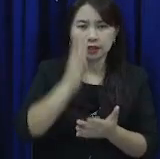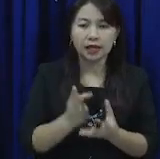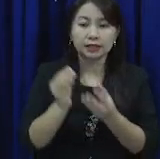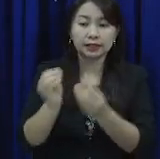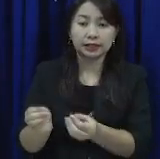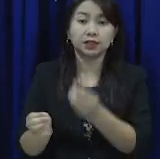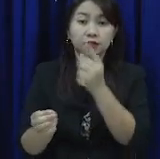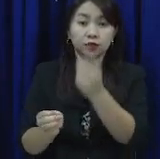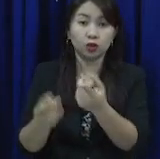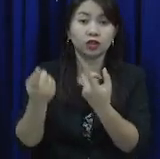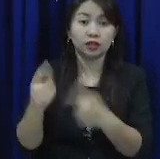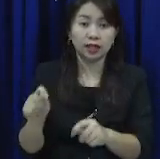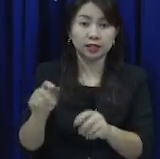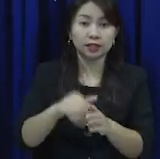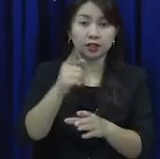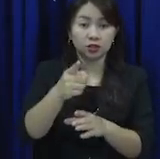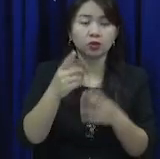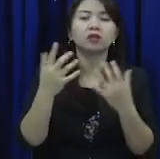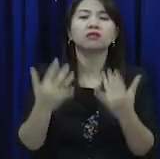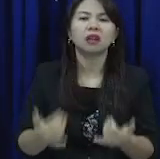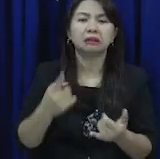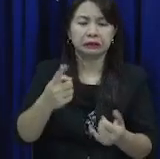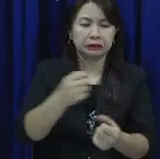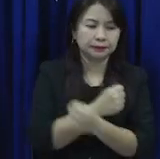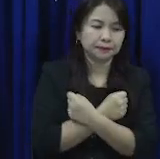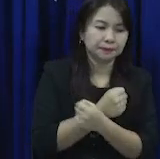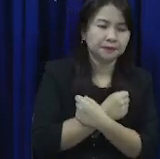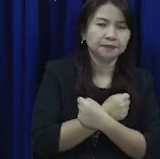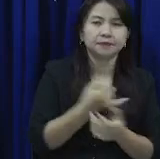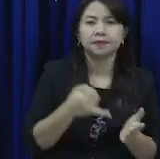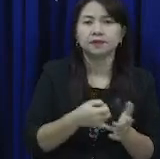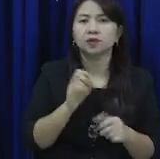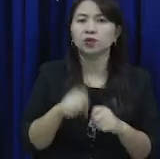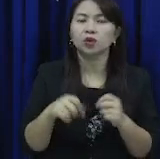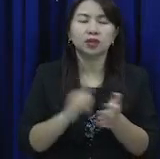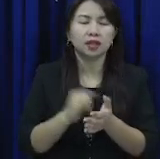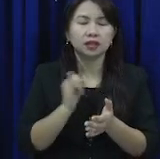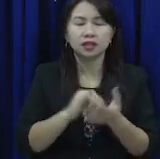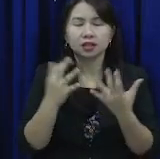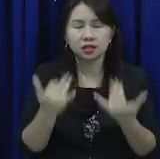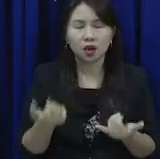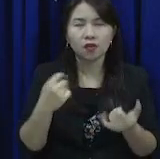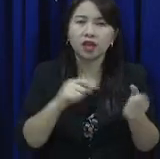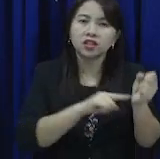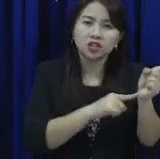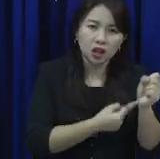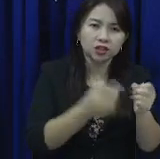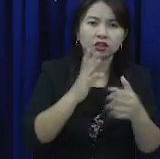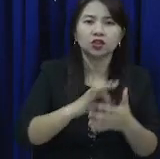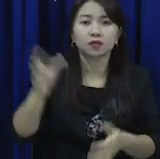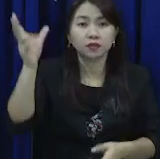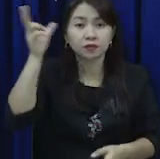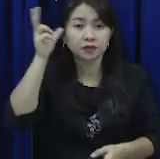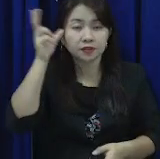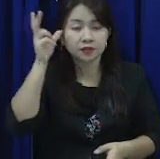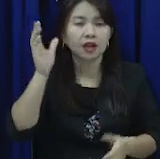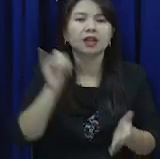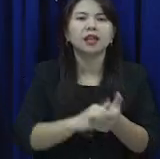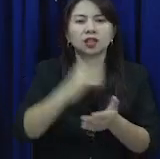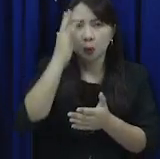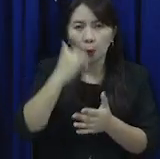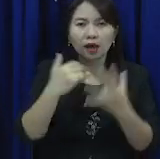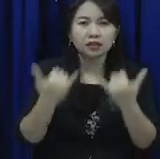Diyos napapamahal ka ngayon doon kaya ngayon yun yung nagiging ugat ng kasamaan at kung bakit napapasama ang buhay